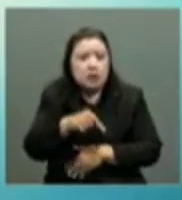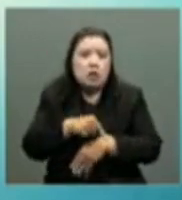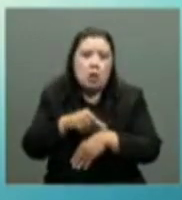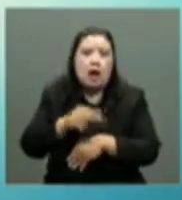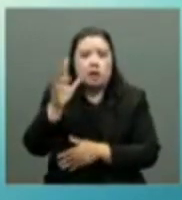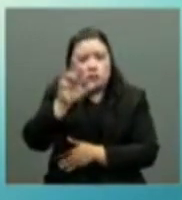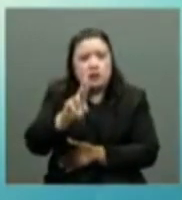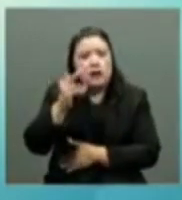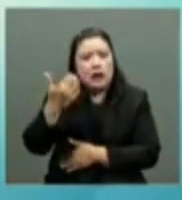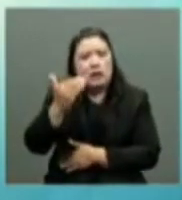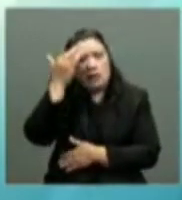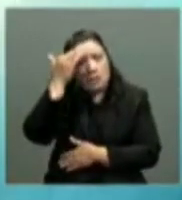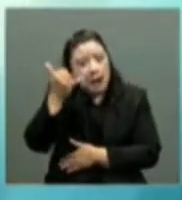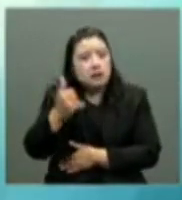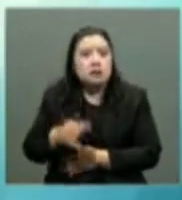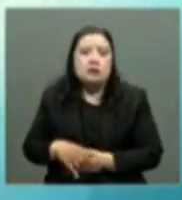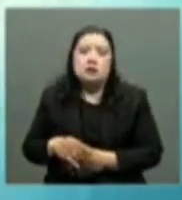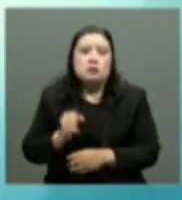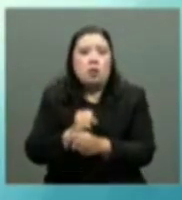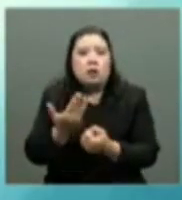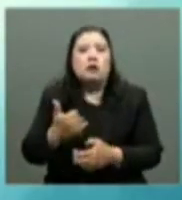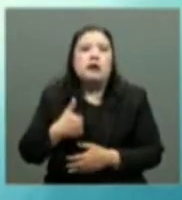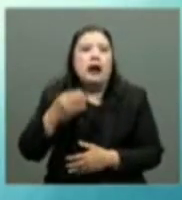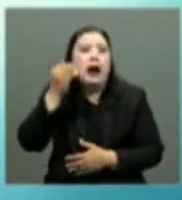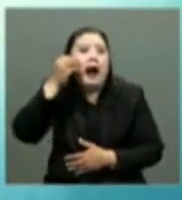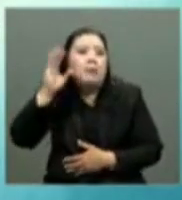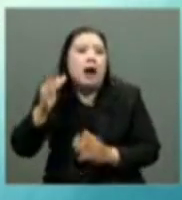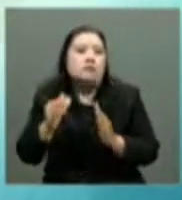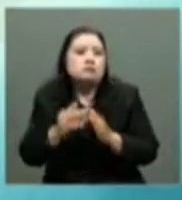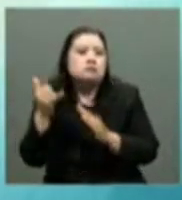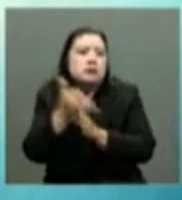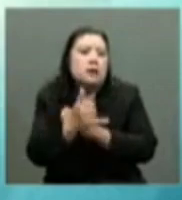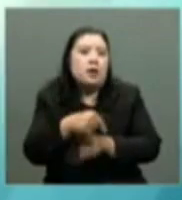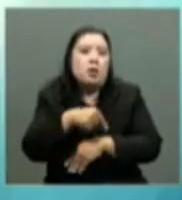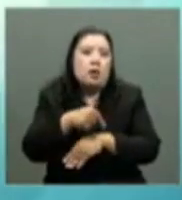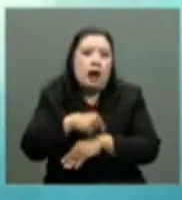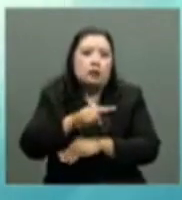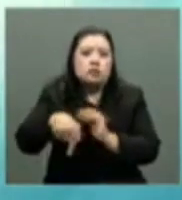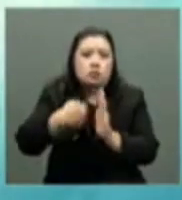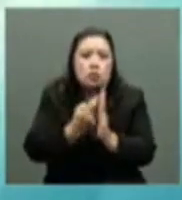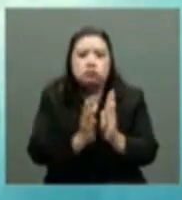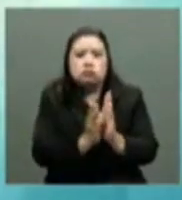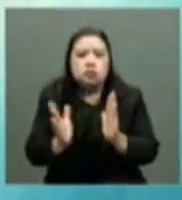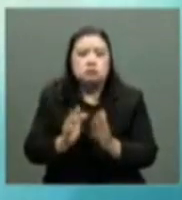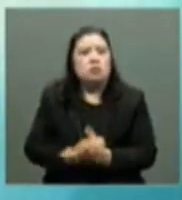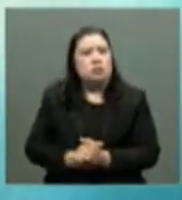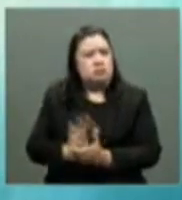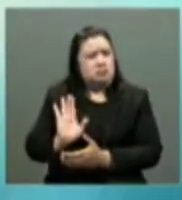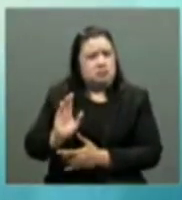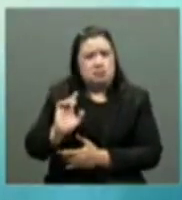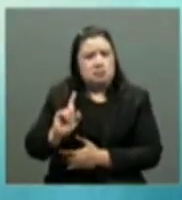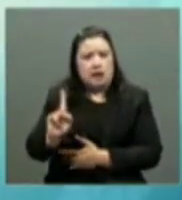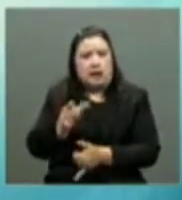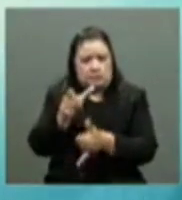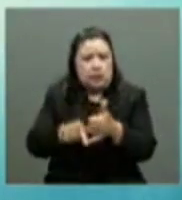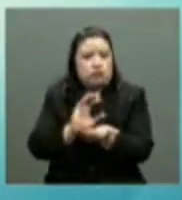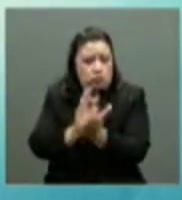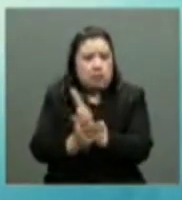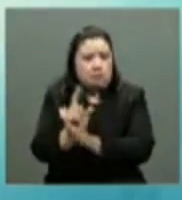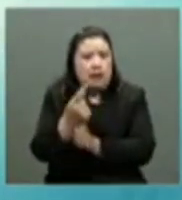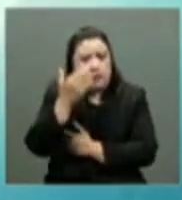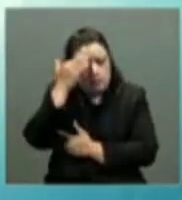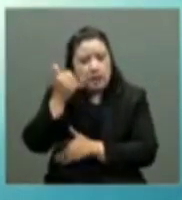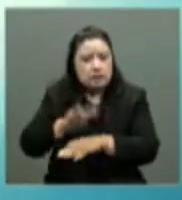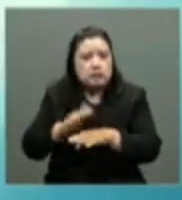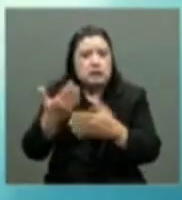อกว่ายังใช้เวลาในการกลับบ้านต้องใช้เวลานานซึ่งมันก็แหมประกาศกันมาตั้งนานแล้วนะครับตอนนี้ก็ต้องมี